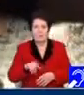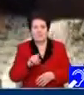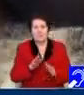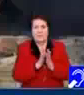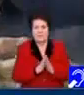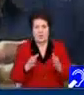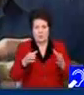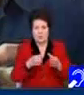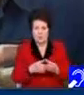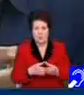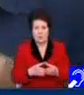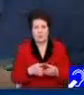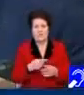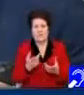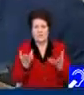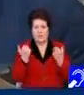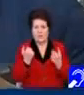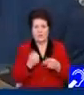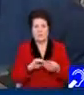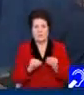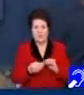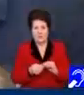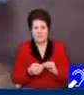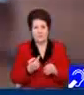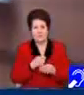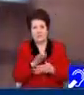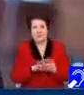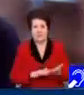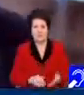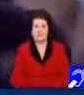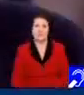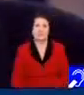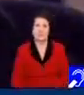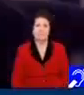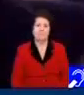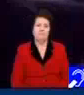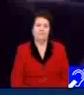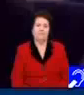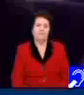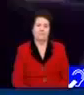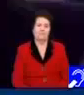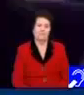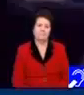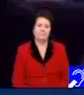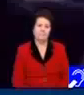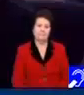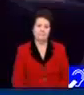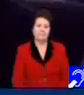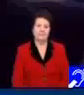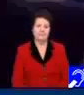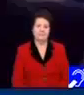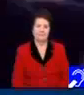cerut grupului media britanic să recunoască problema și să-și ceară scuze. I didn't want more money, do you understand? I wanted